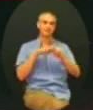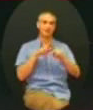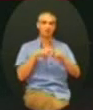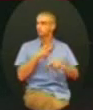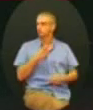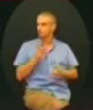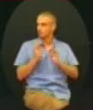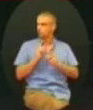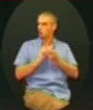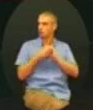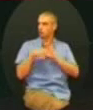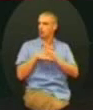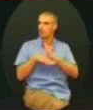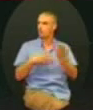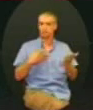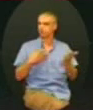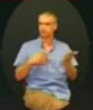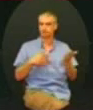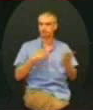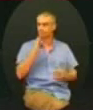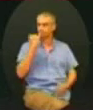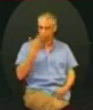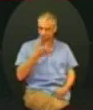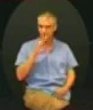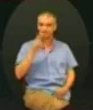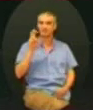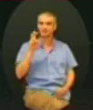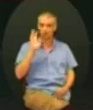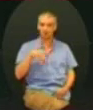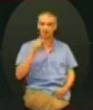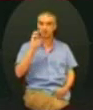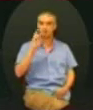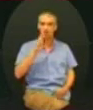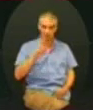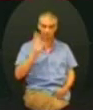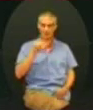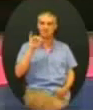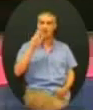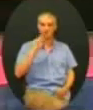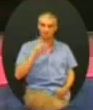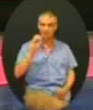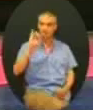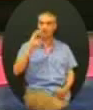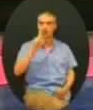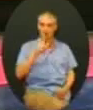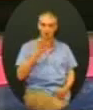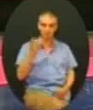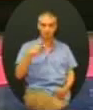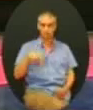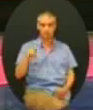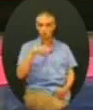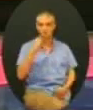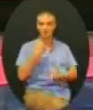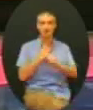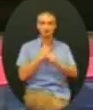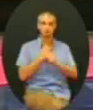אכפה. היא ממש לא תשנה את כללי המשחק. זהבה, ועיסאווי, ותמר, ואילן, ומיכל, כן, הם כולם